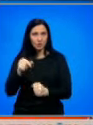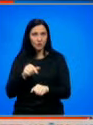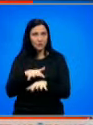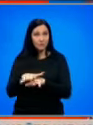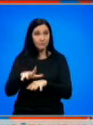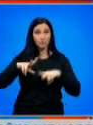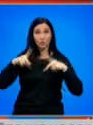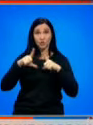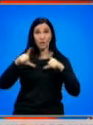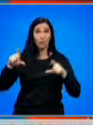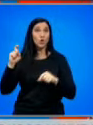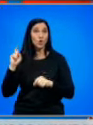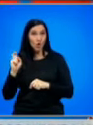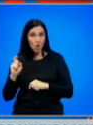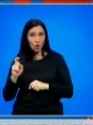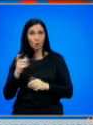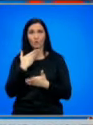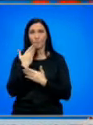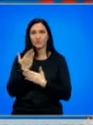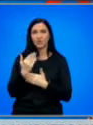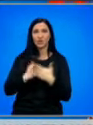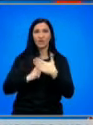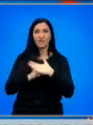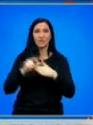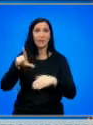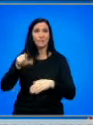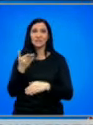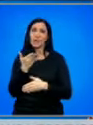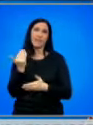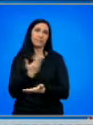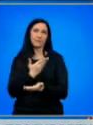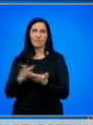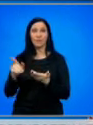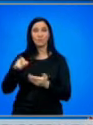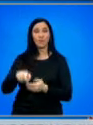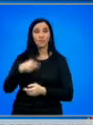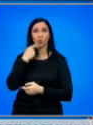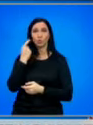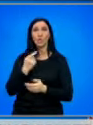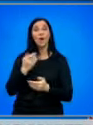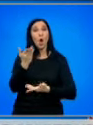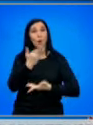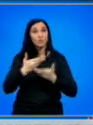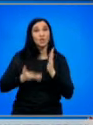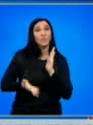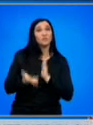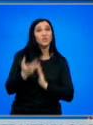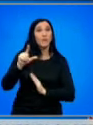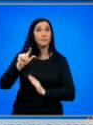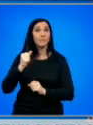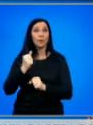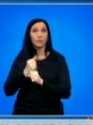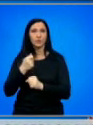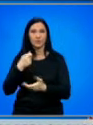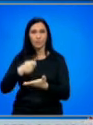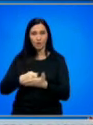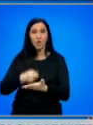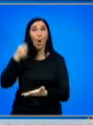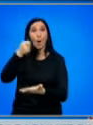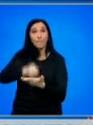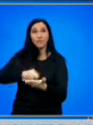Георги Гьоков обясни, че таванът на пенсиите няма да бъде премахнат тази година. Обсъждат се повишаването на минималната работна заплата и